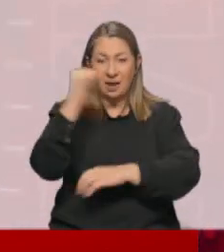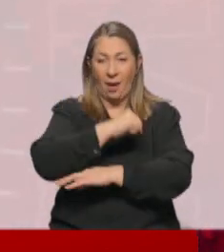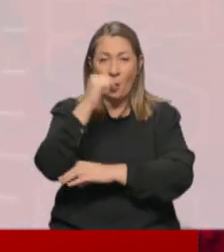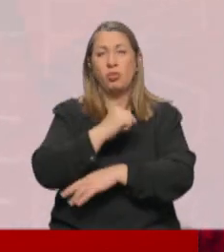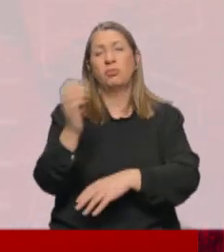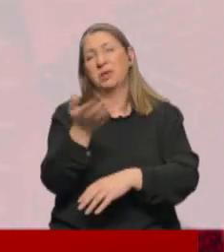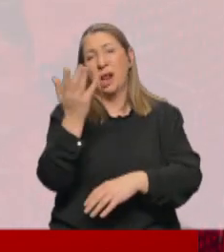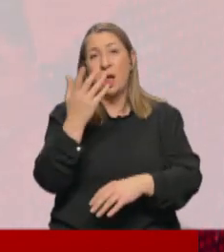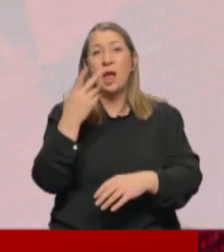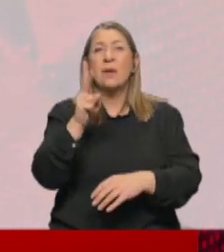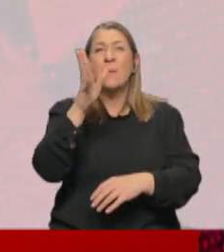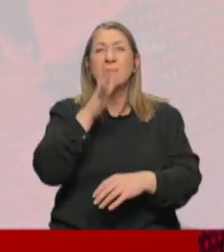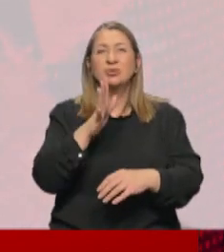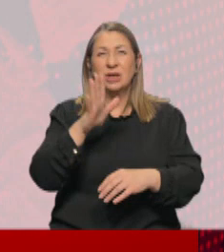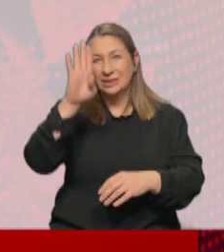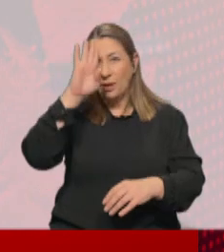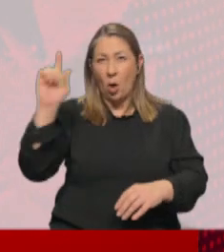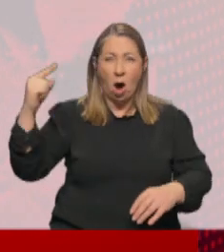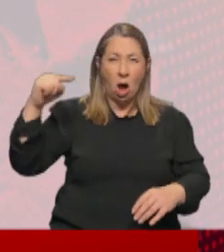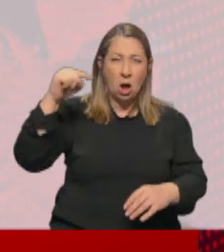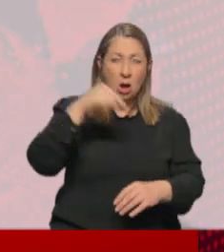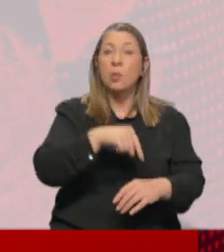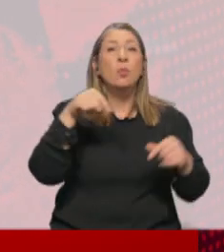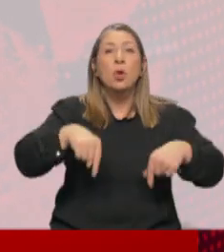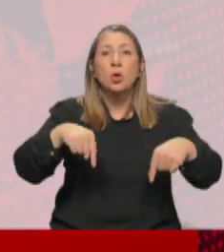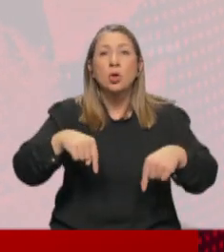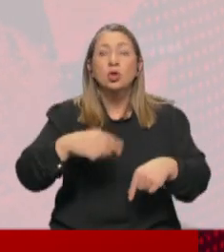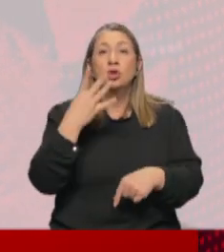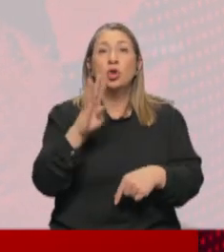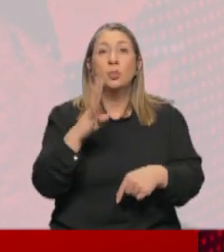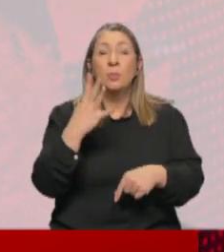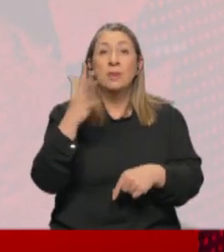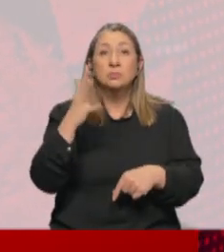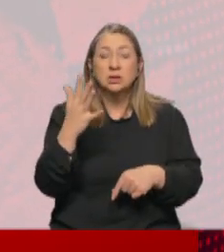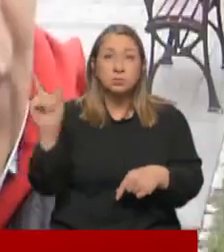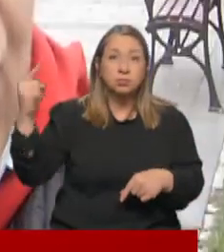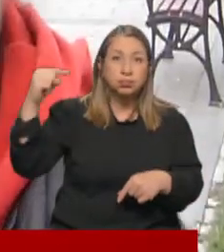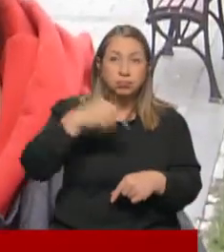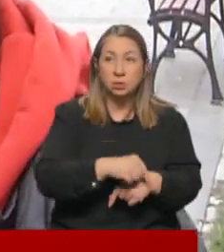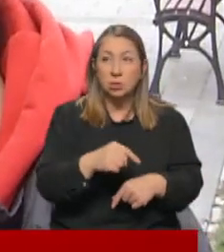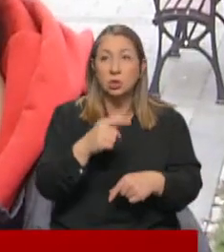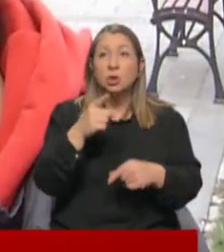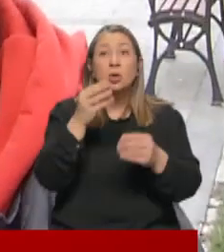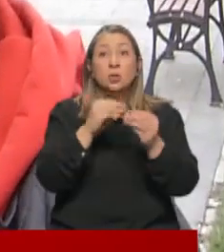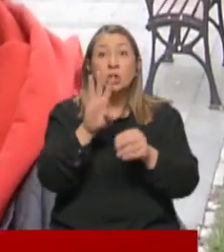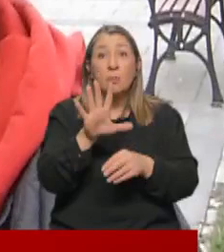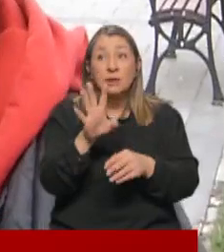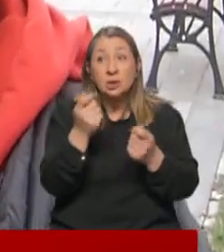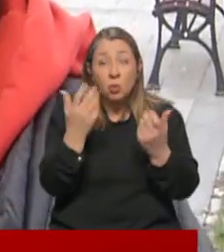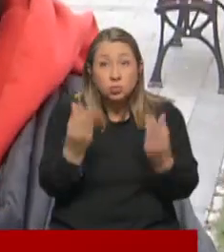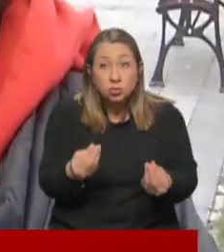işte daha önce 2500 liraya İstanbul'a giderken bugün 4000 liraya 5000 liraya gidiyor. 30 yumurta 45 lira